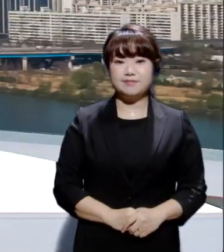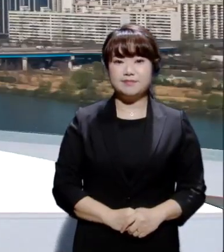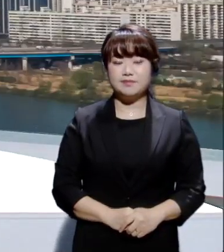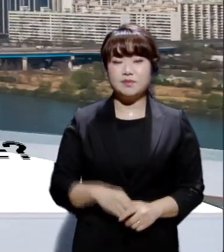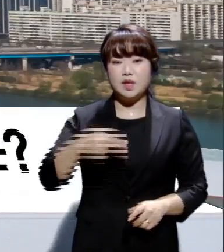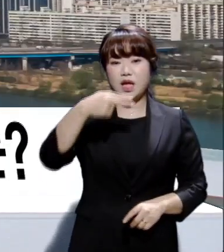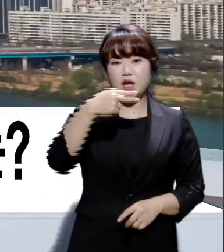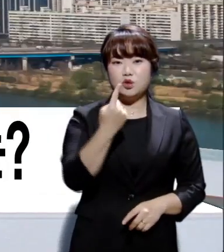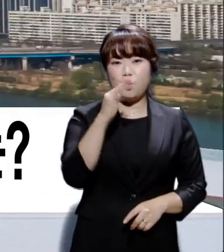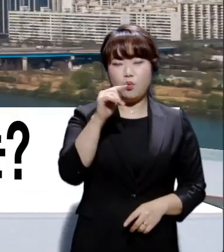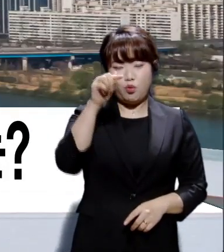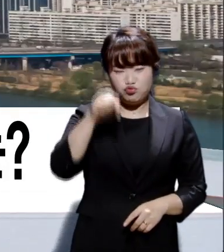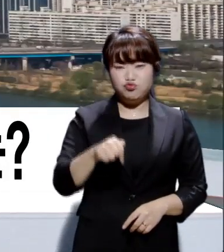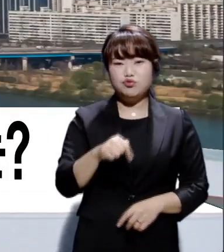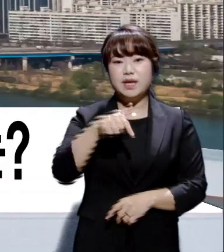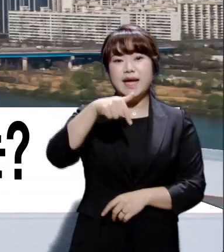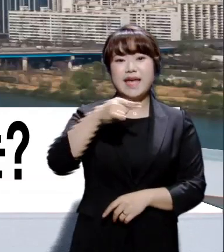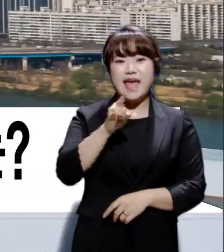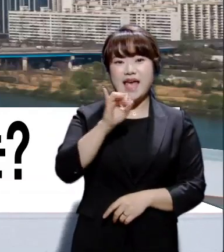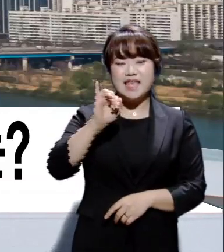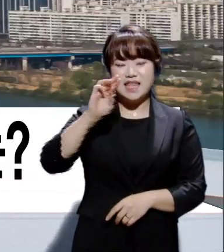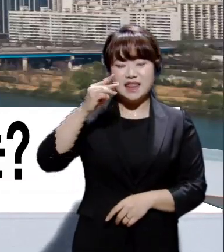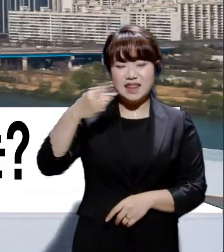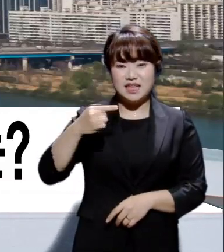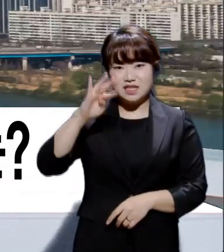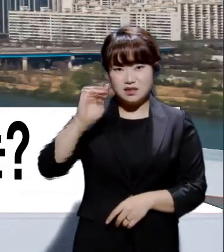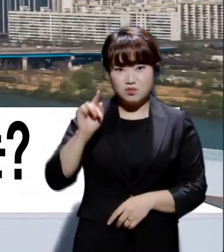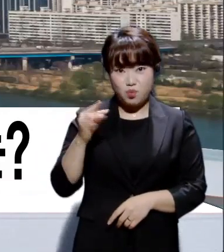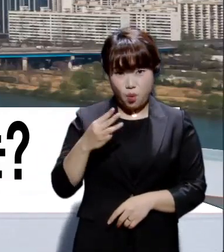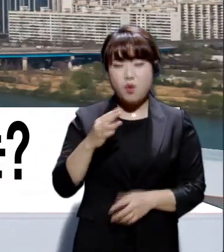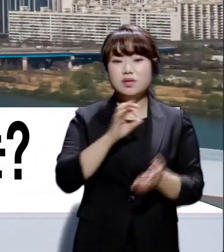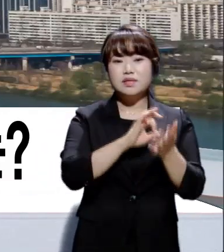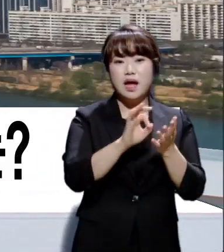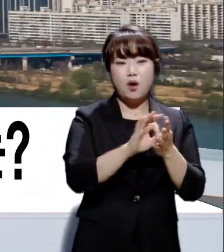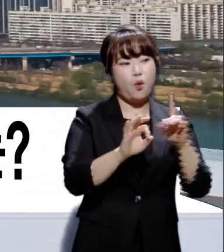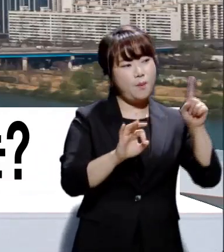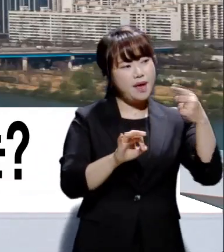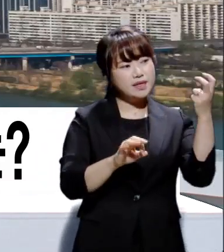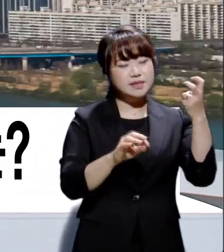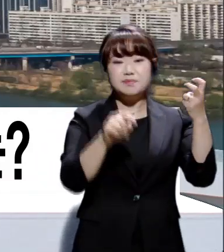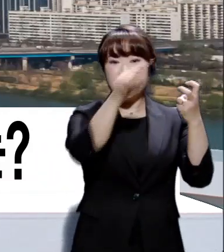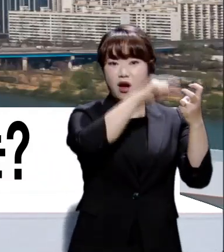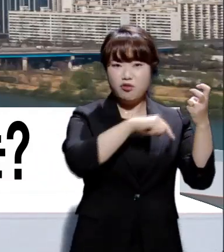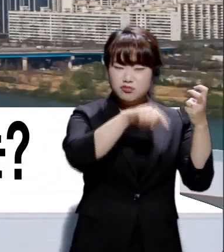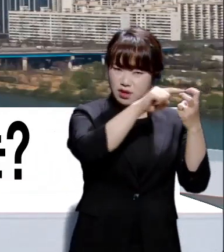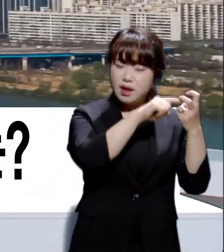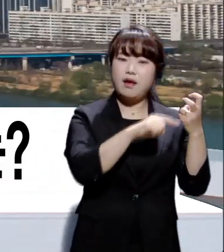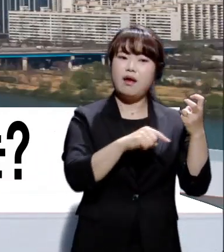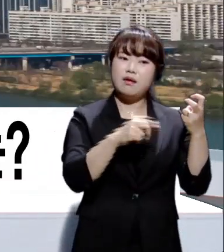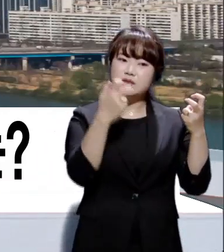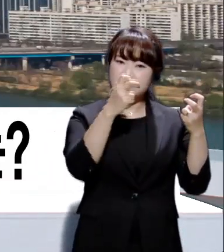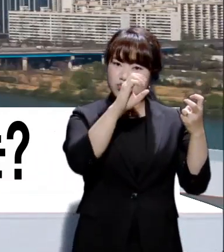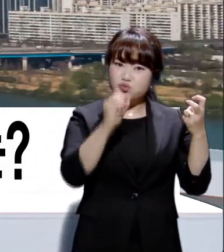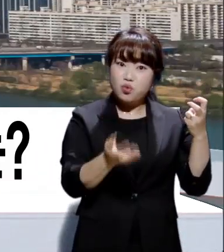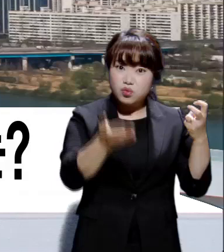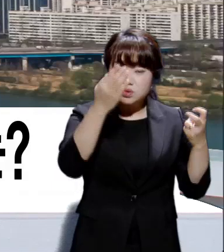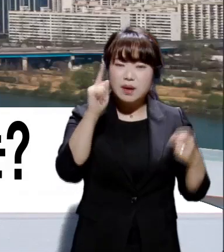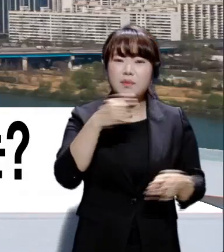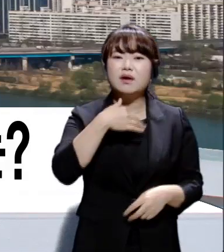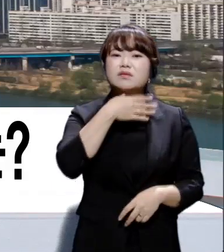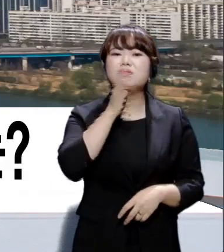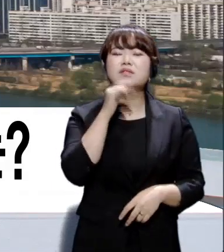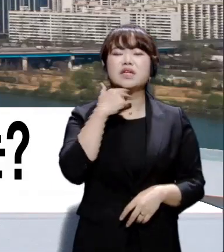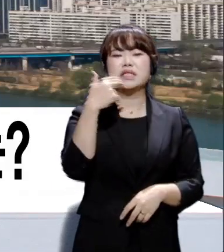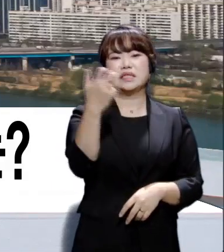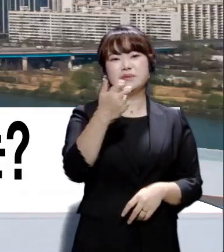네, 도봉구 게이트볼장을 이용하는 회원 120명 가운데 70% 이상이 70대 노인이라고 합니다. 그동안